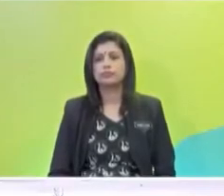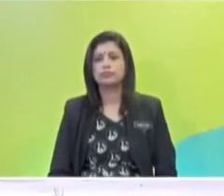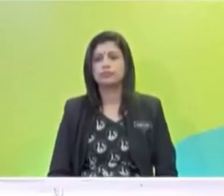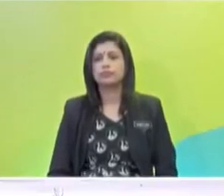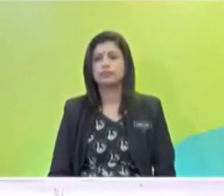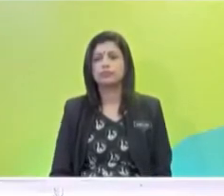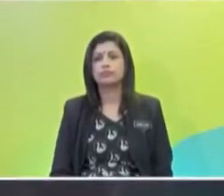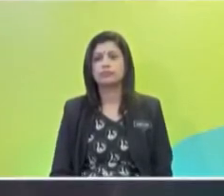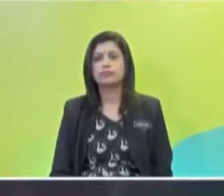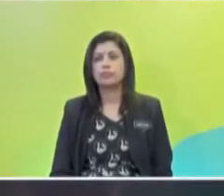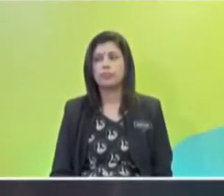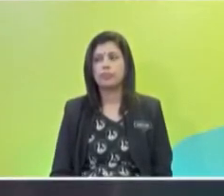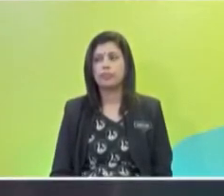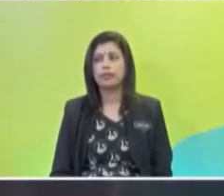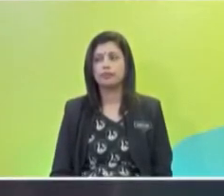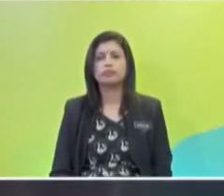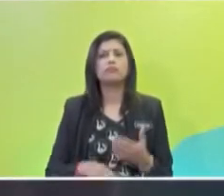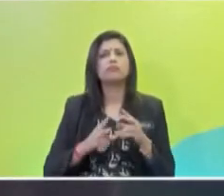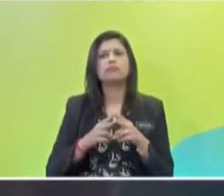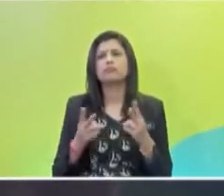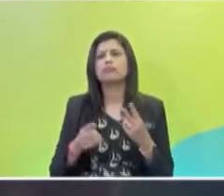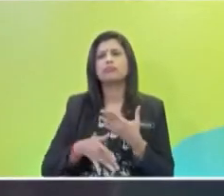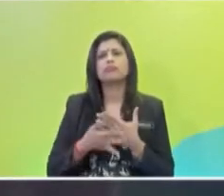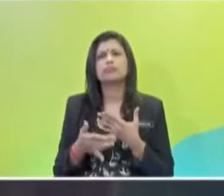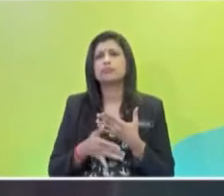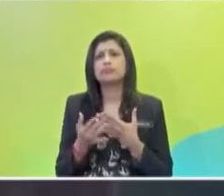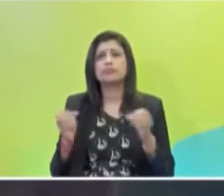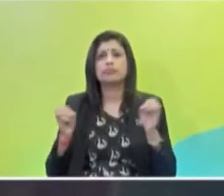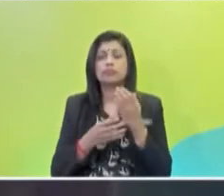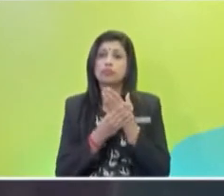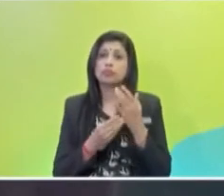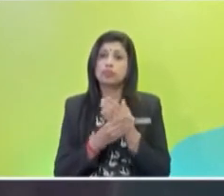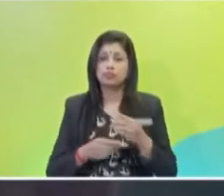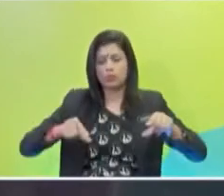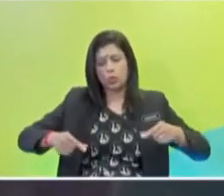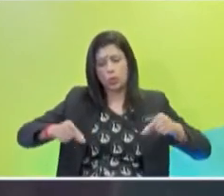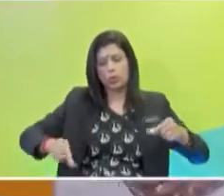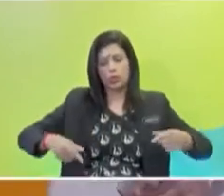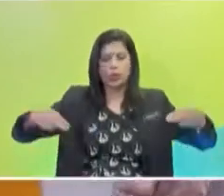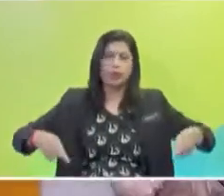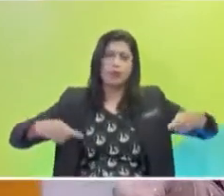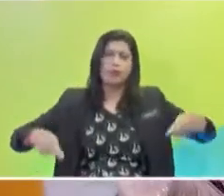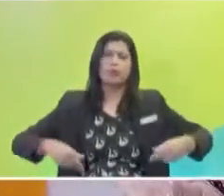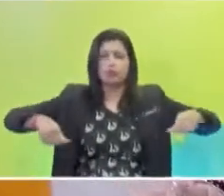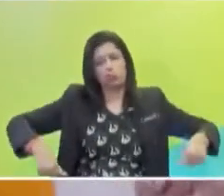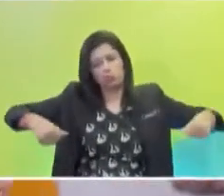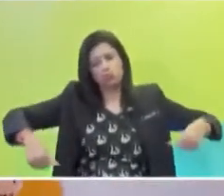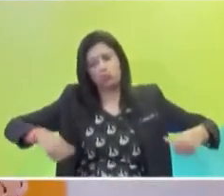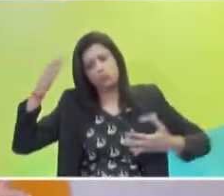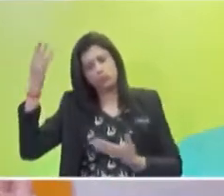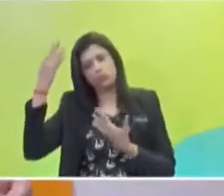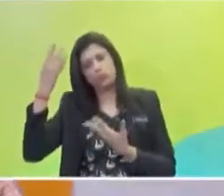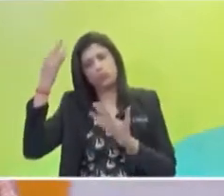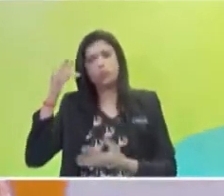memadai. Kan cikgu, sangat-sangat mudah, tak perlu kita nak menggoreng. Betul. Merebus. Sangat mudah.